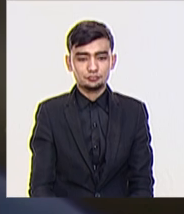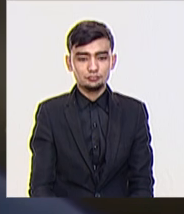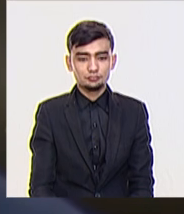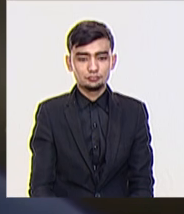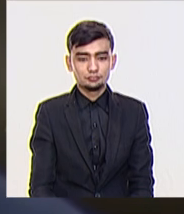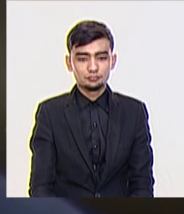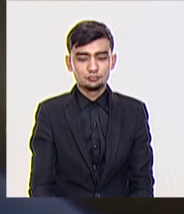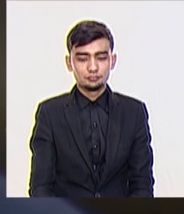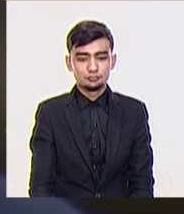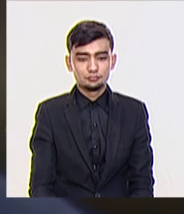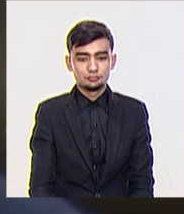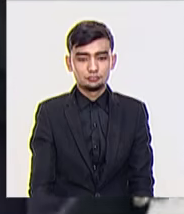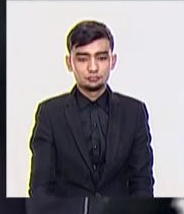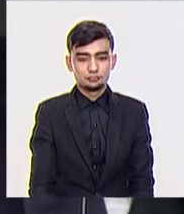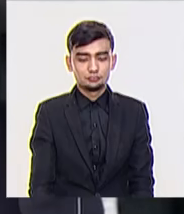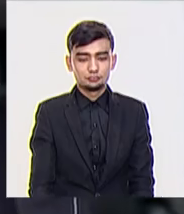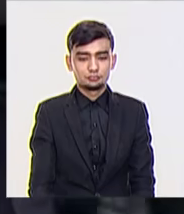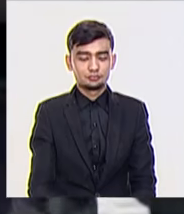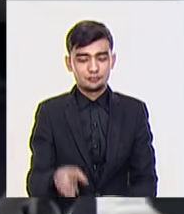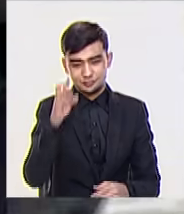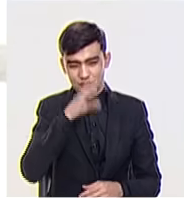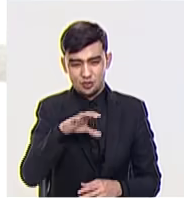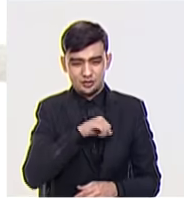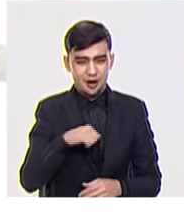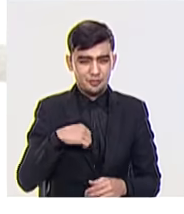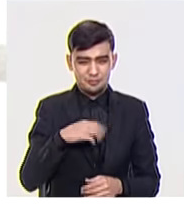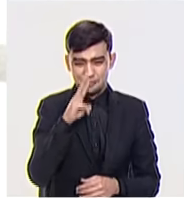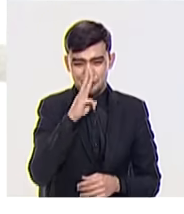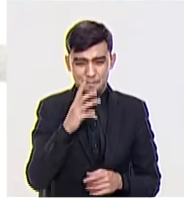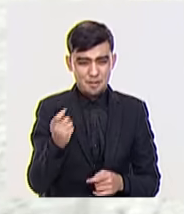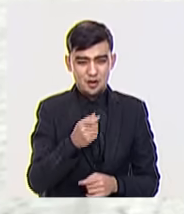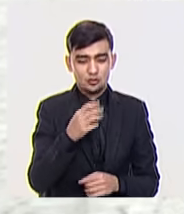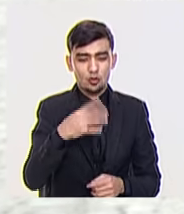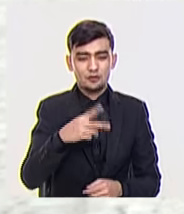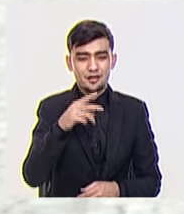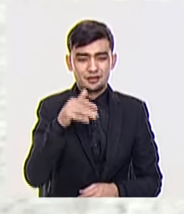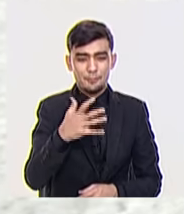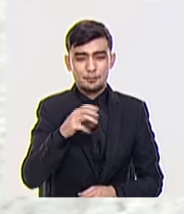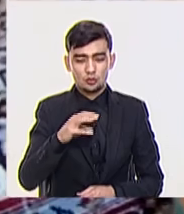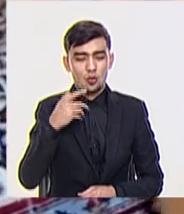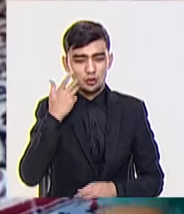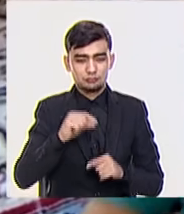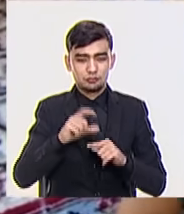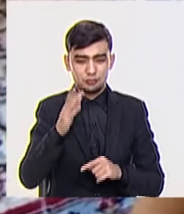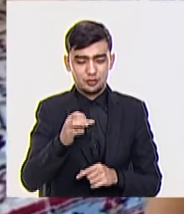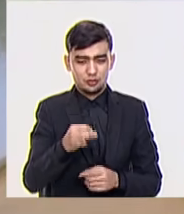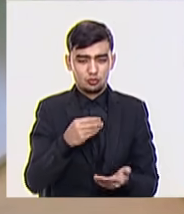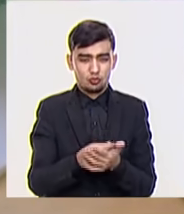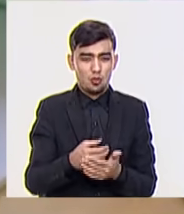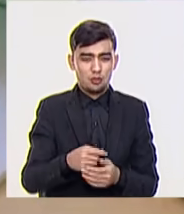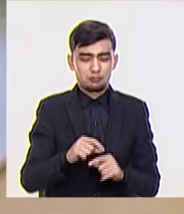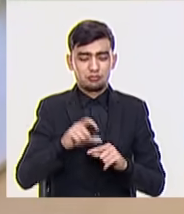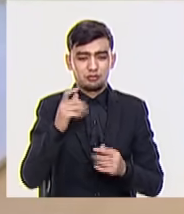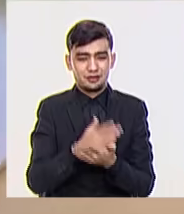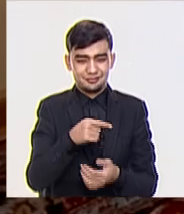кейін Өзбекстан ең соңғы орында. Елдегі ең төменгі жалақы 42500 теңге, қашан өседі? Бұл ақшаға қымбатшылық жайлаған